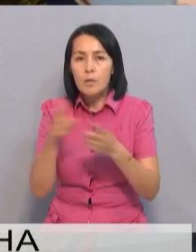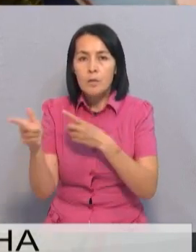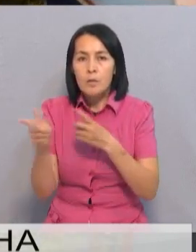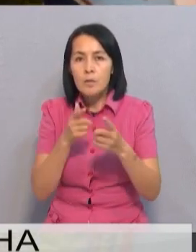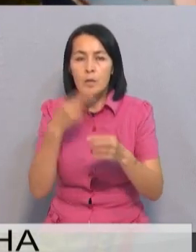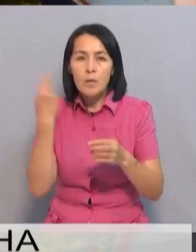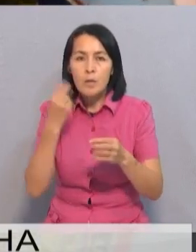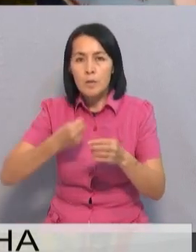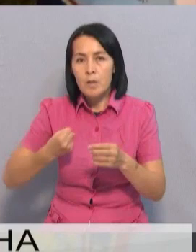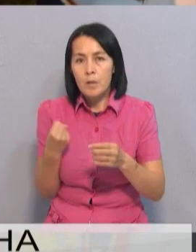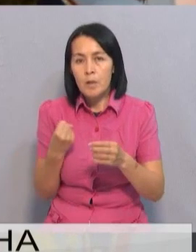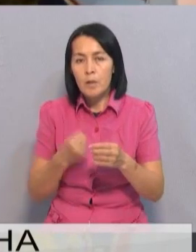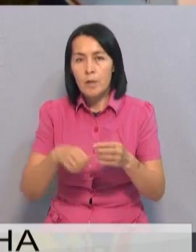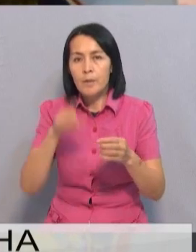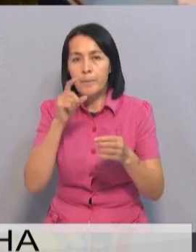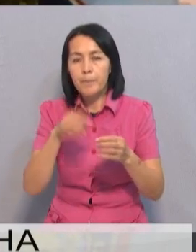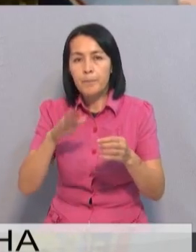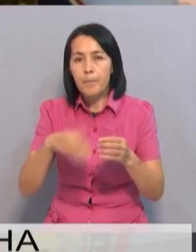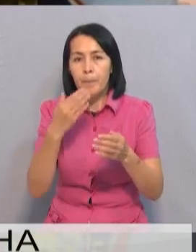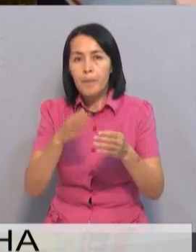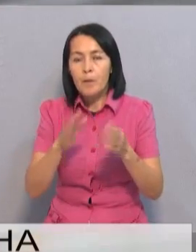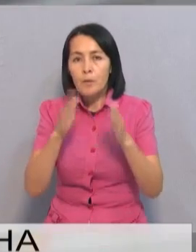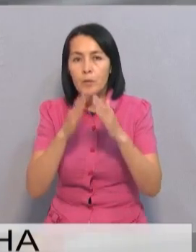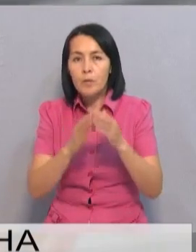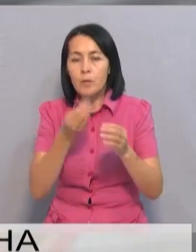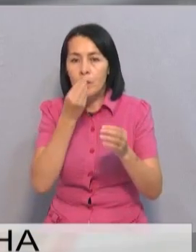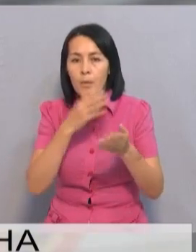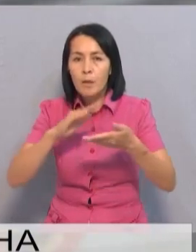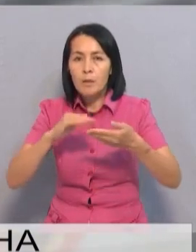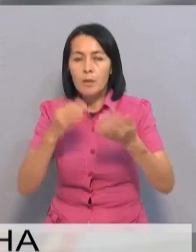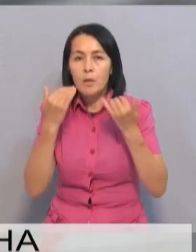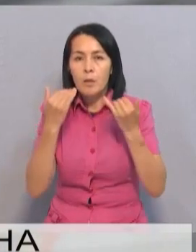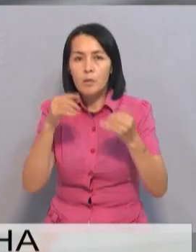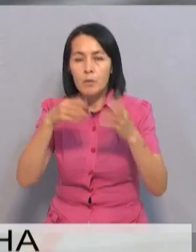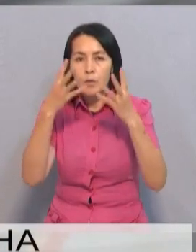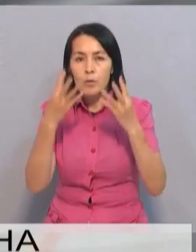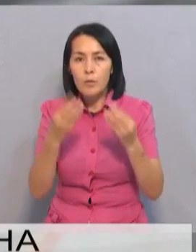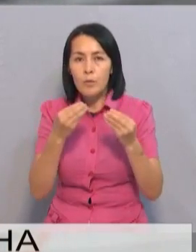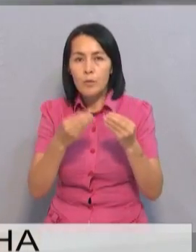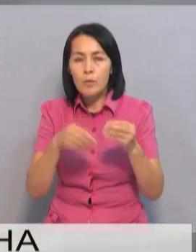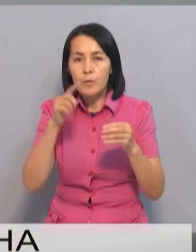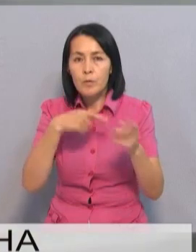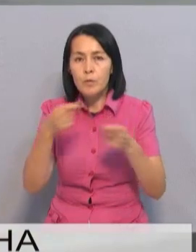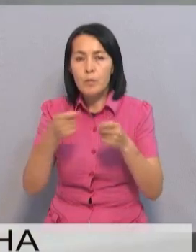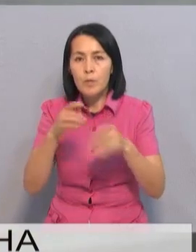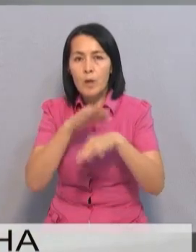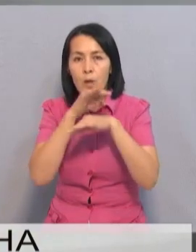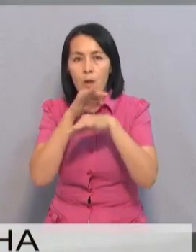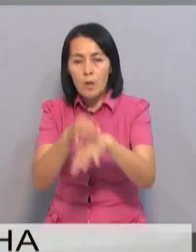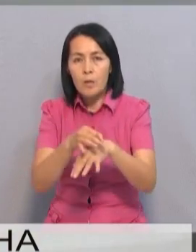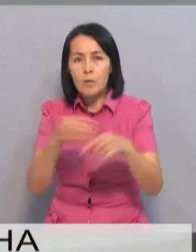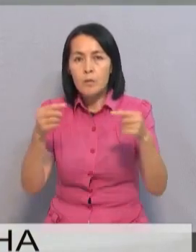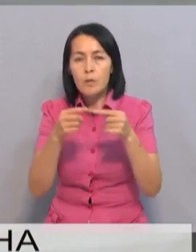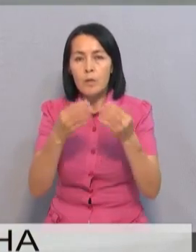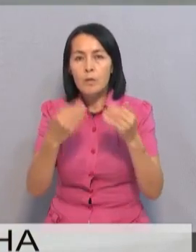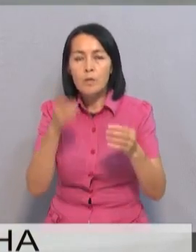займы коллега заявителя, которого последний пригласил домой на обед. Подозреваемого в тот же день доставили в управление полиции. Оперативники